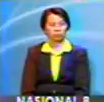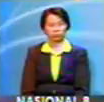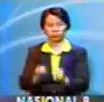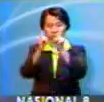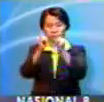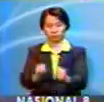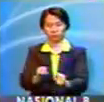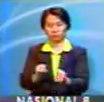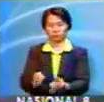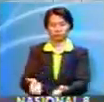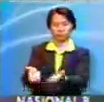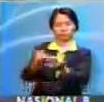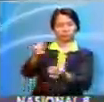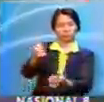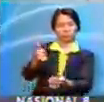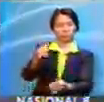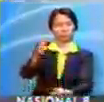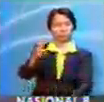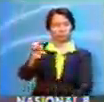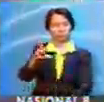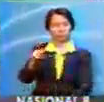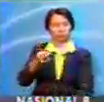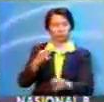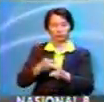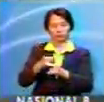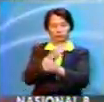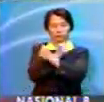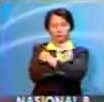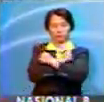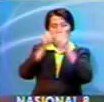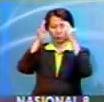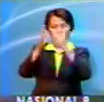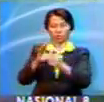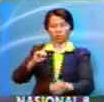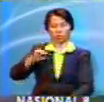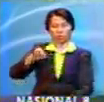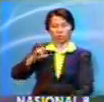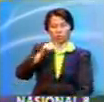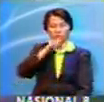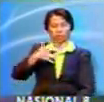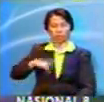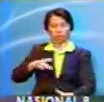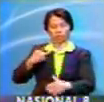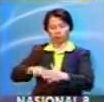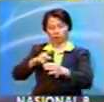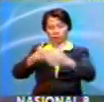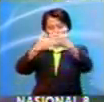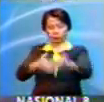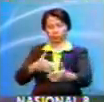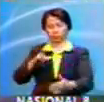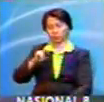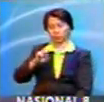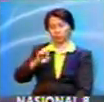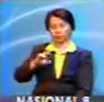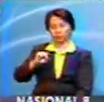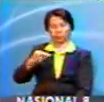individu yang wajar diangkat sebagai Wira Tok Gajah, pastinya penjaga gol Pahang Karu Azan yang berjaya menafikan sepakan penalti Nur